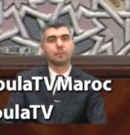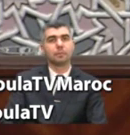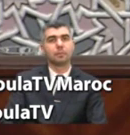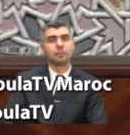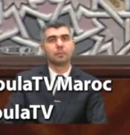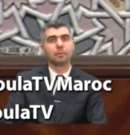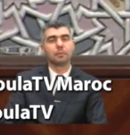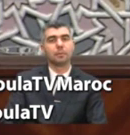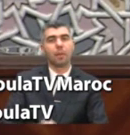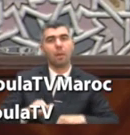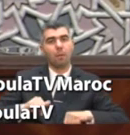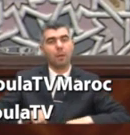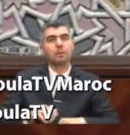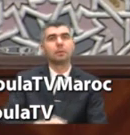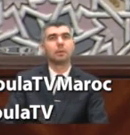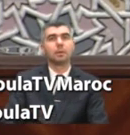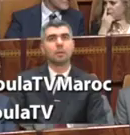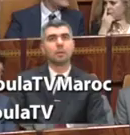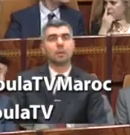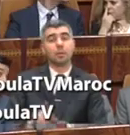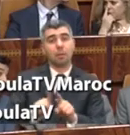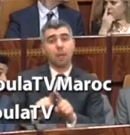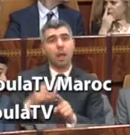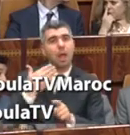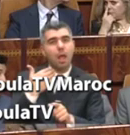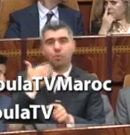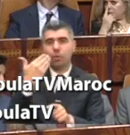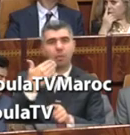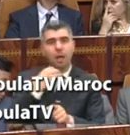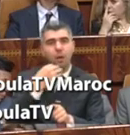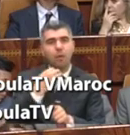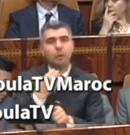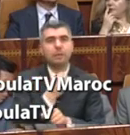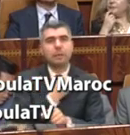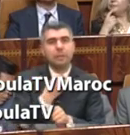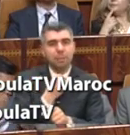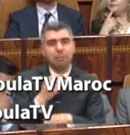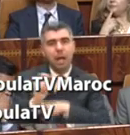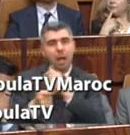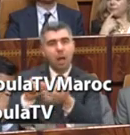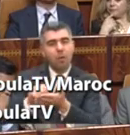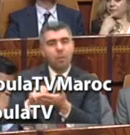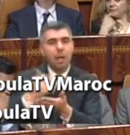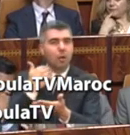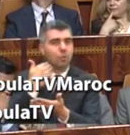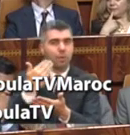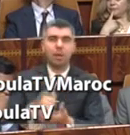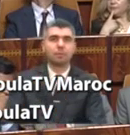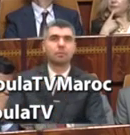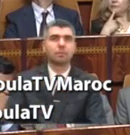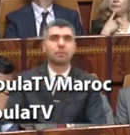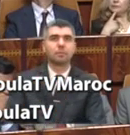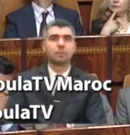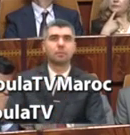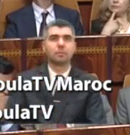السيد الوزير، والله الا بقينا نحسموا نهضروا في هذا الشيء ديال الطب بالنسبه للعالم القروي. ديك الشيء زعما